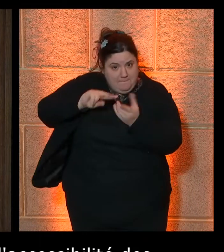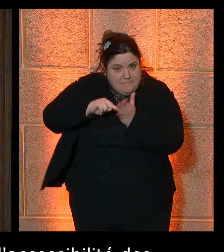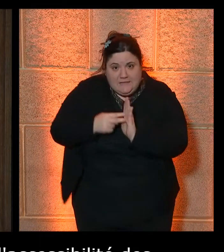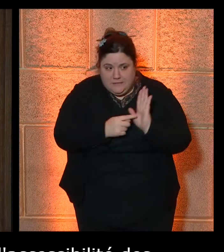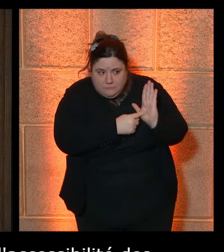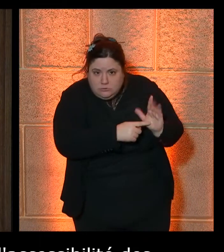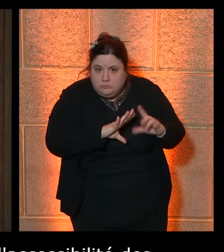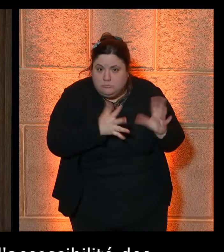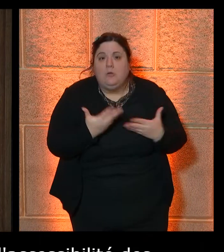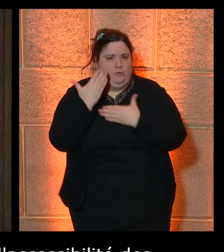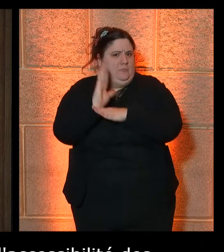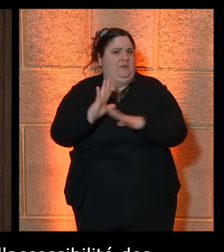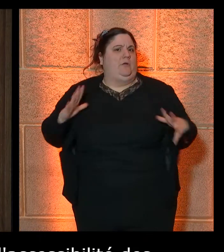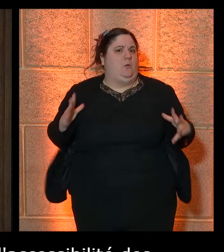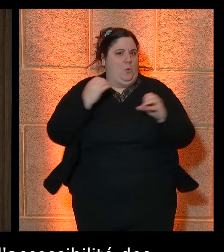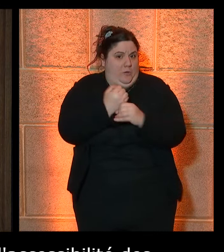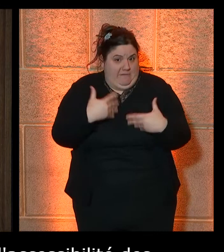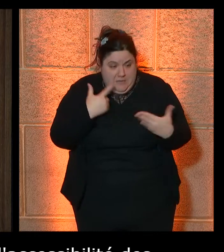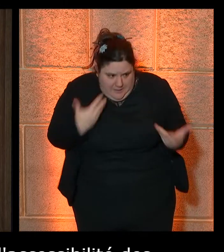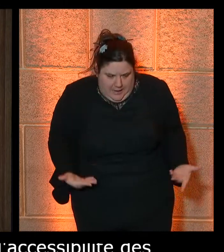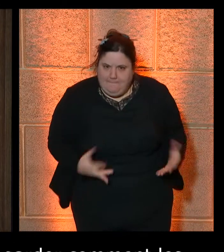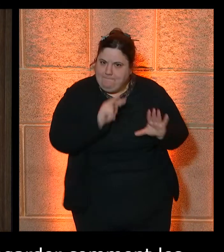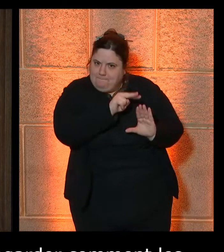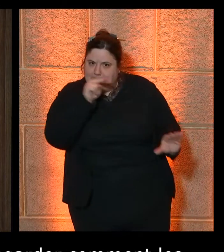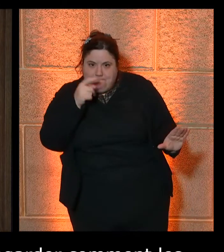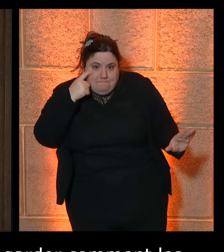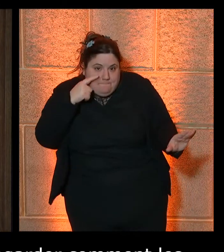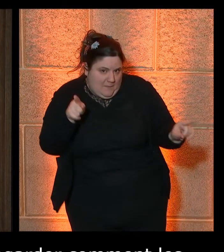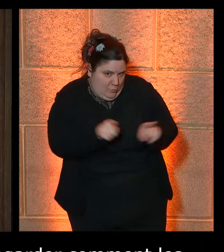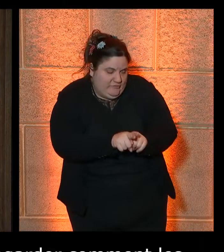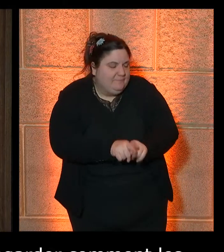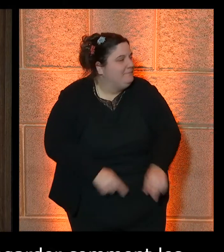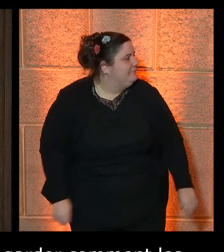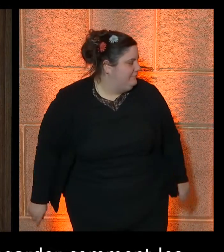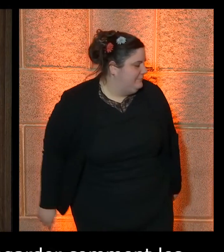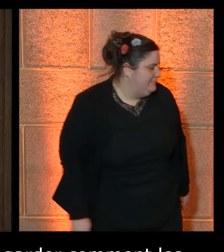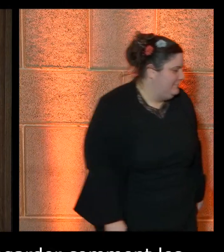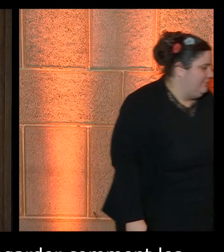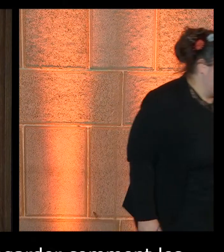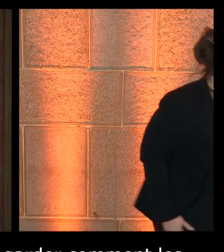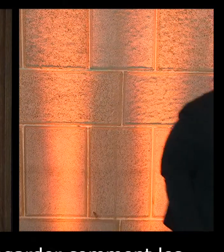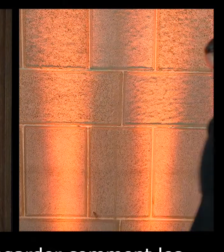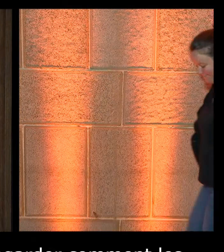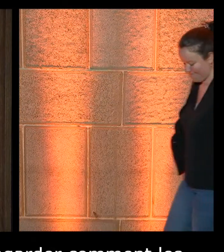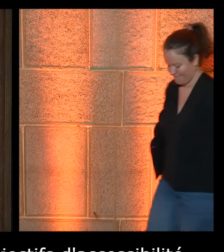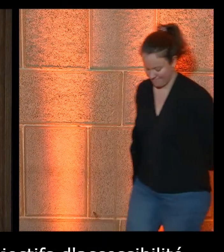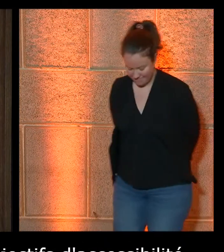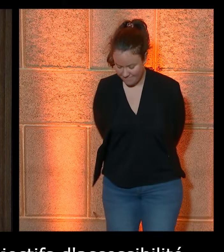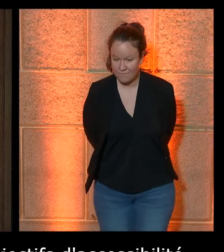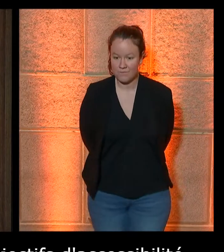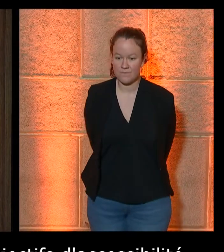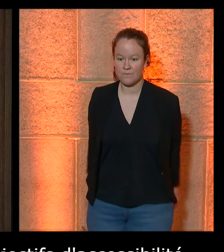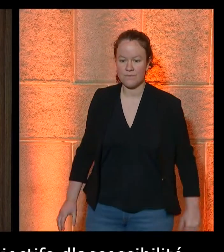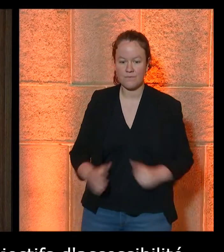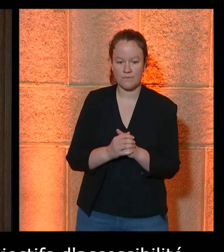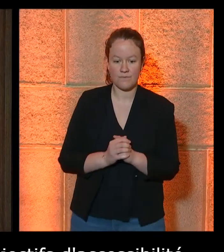chaînes. Donc pendant cette mission d'observation, nous allons également regarder de près comment les médias audiovisuels